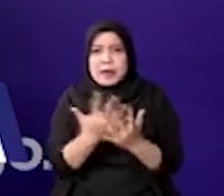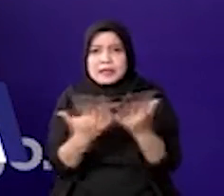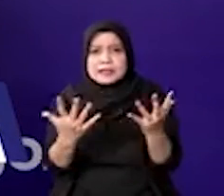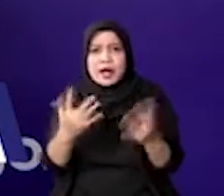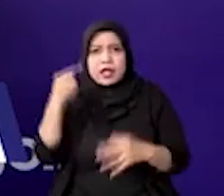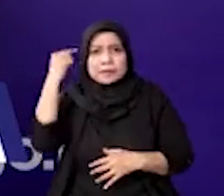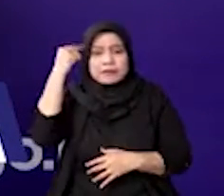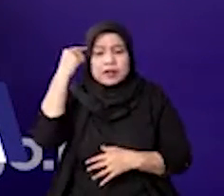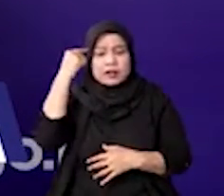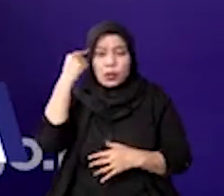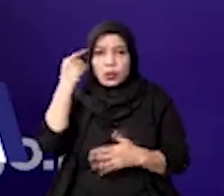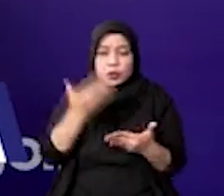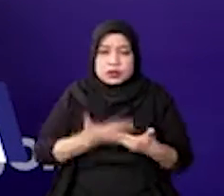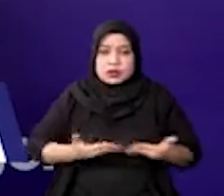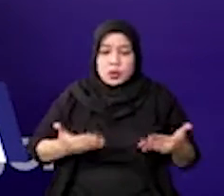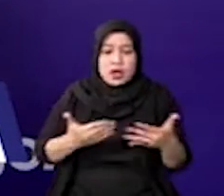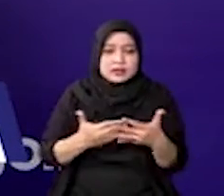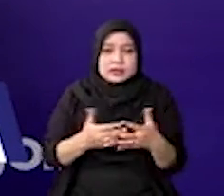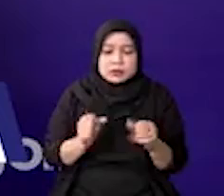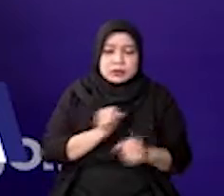Pak Dr Tri